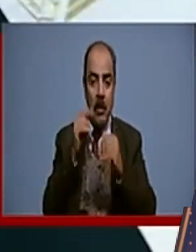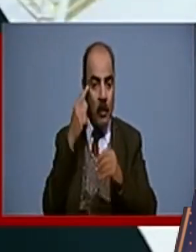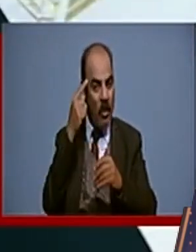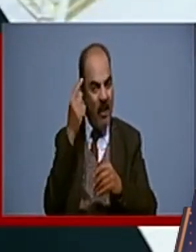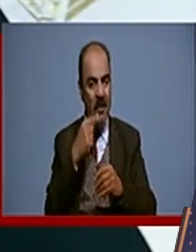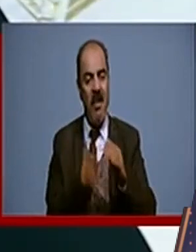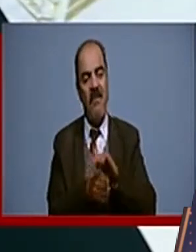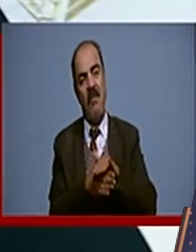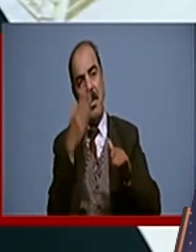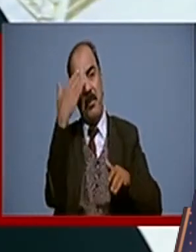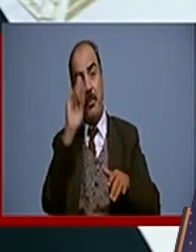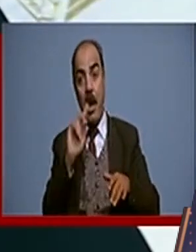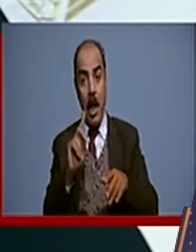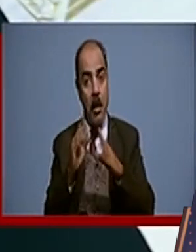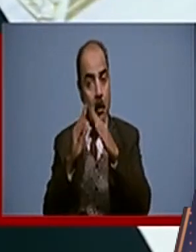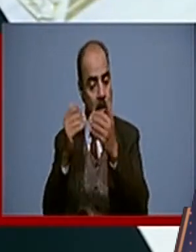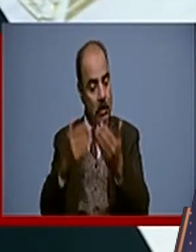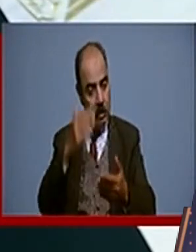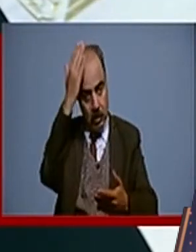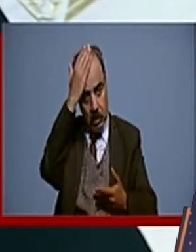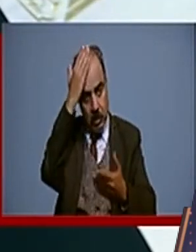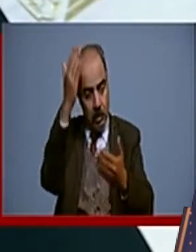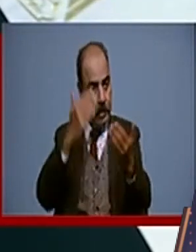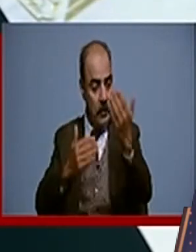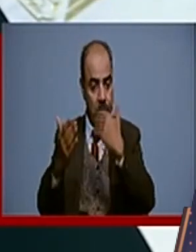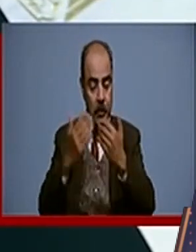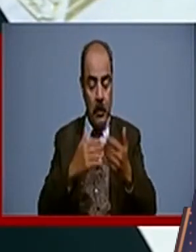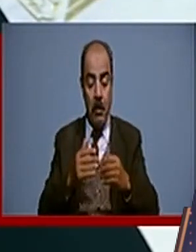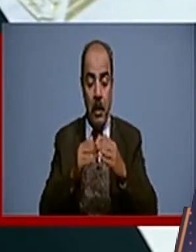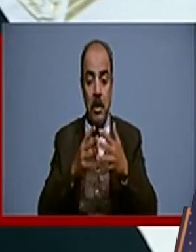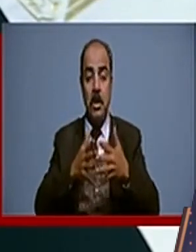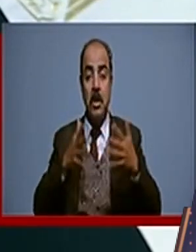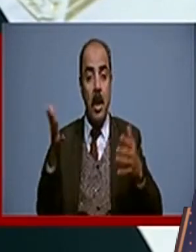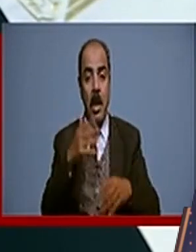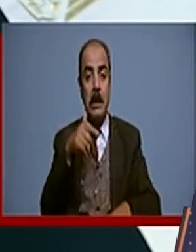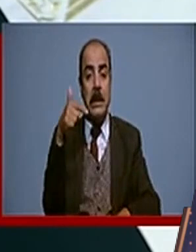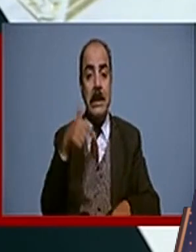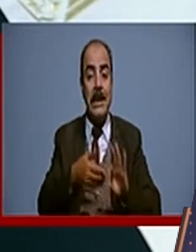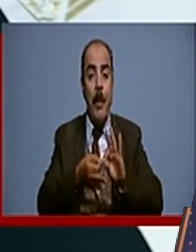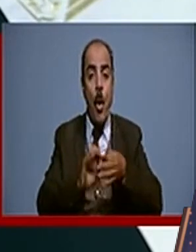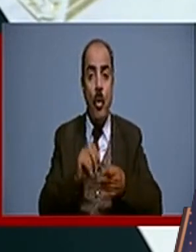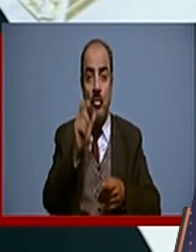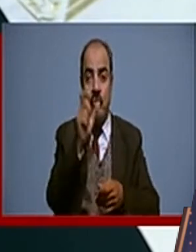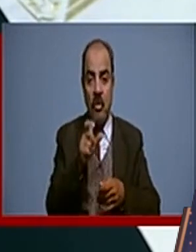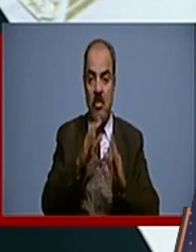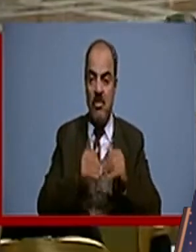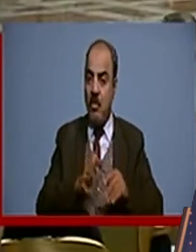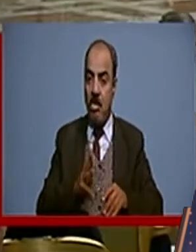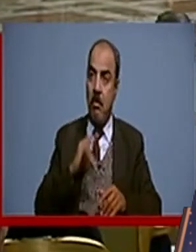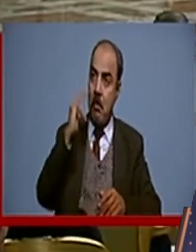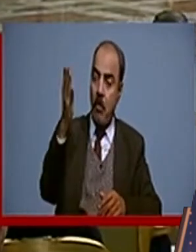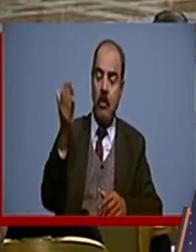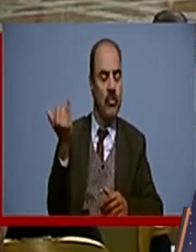قوي، وإحنا ما بنذكرش أبدا كلمة لاجئ عندنا في مصر. إحنا مصر بتستضيف 6 مليون وقد يزيد دون أن